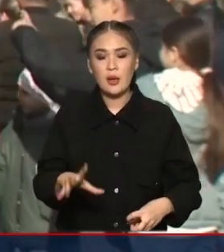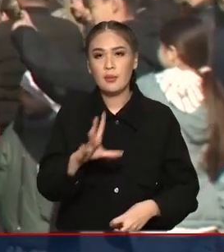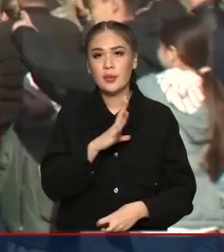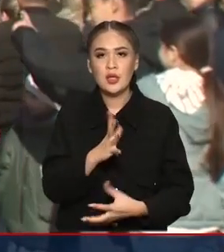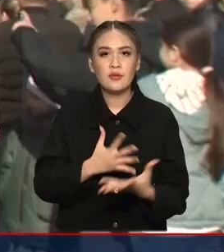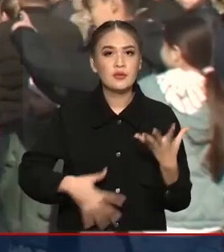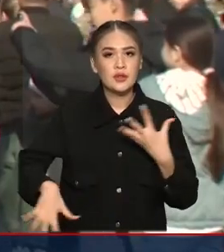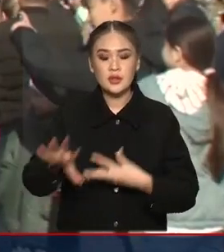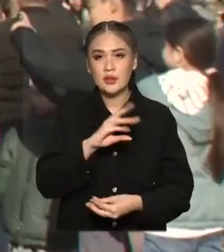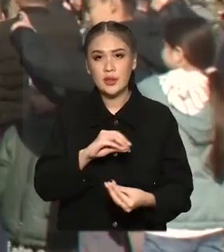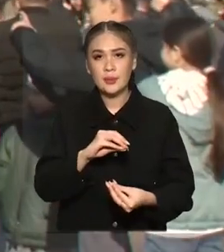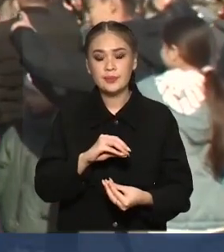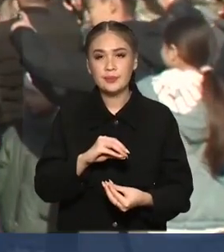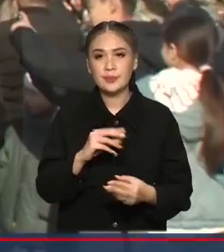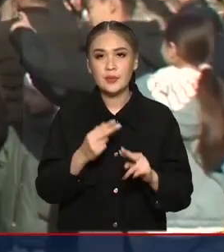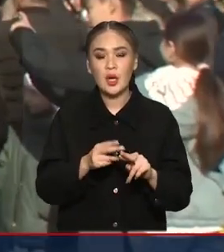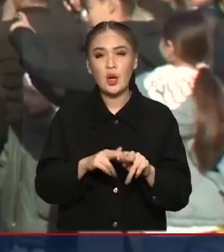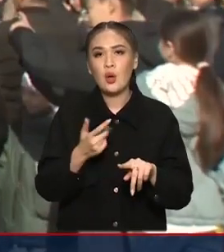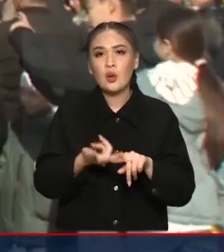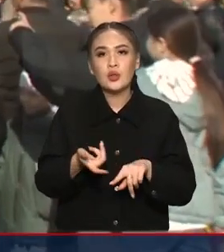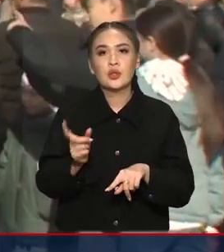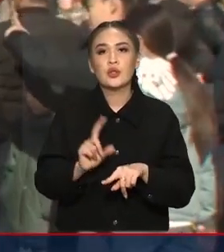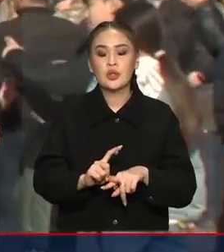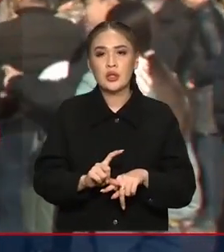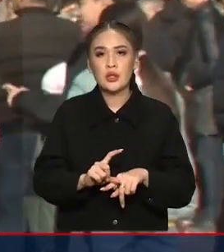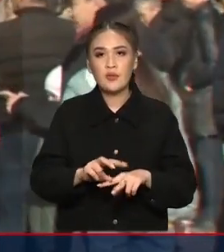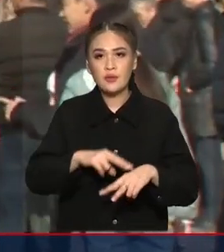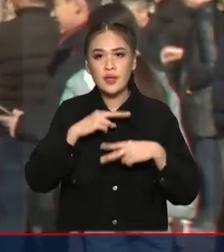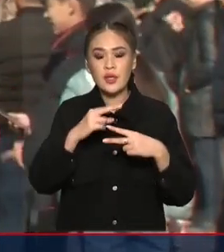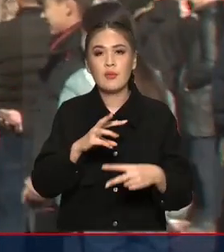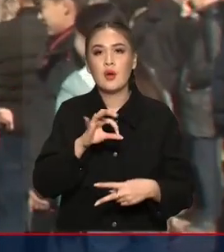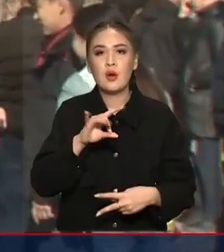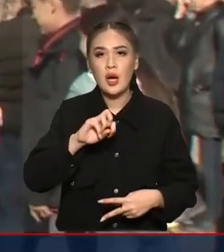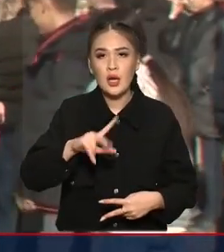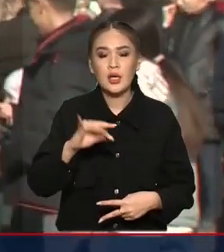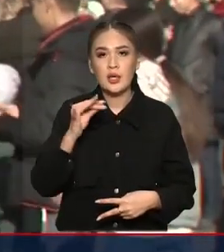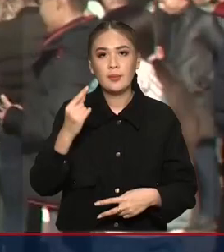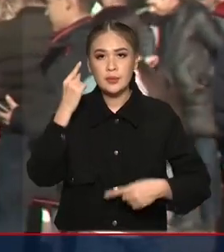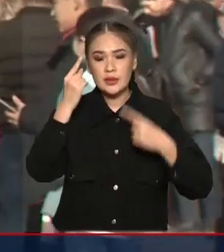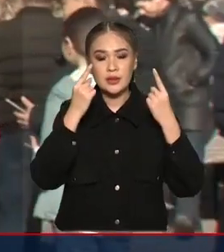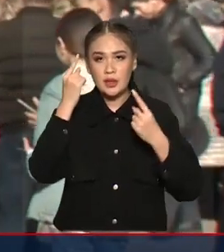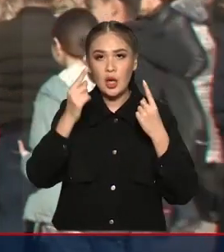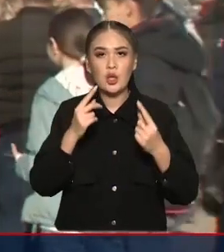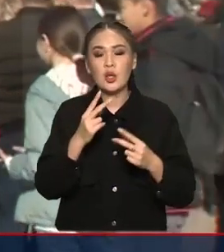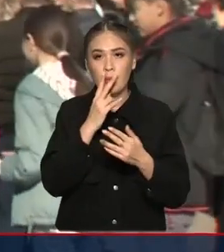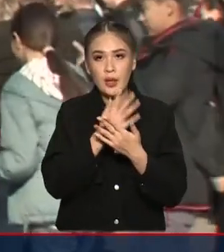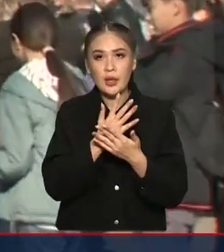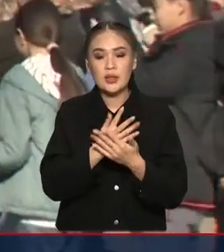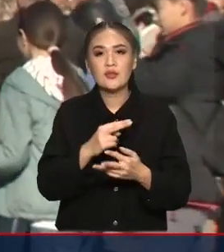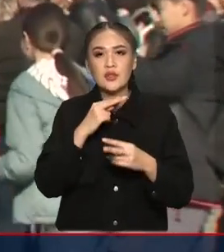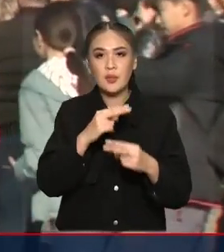барлығы. Өте ерекше жағы моральдық және психологиялық қасиеттеріне мән